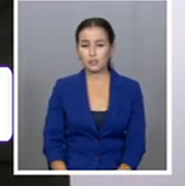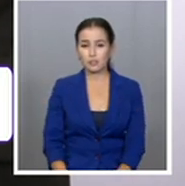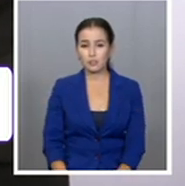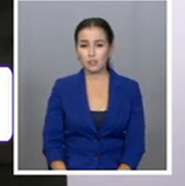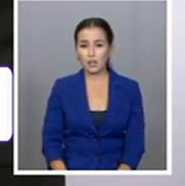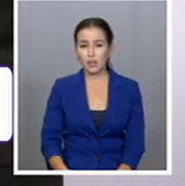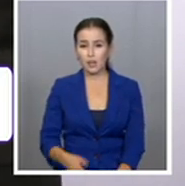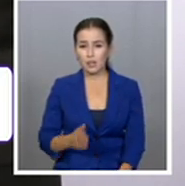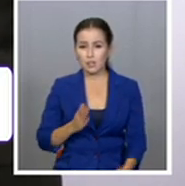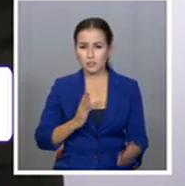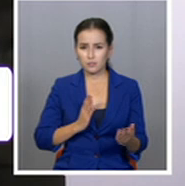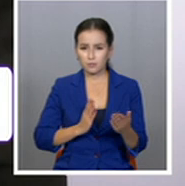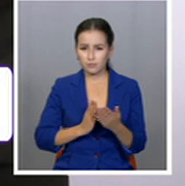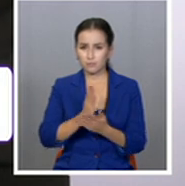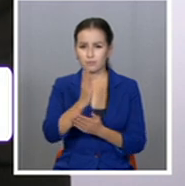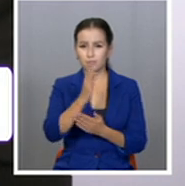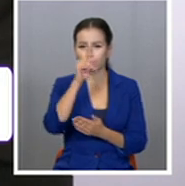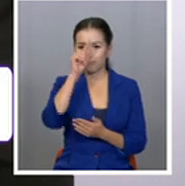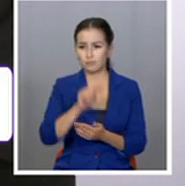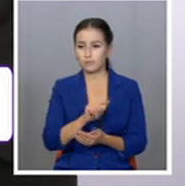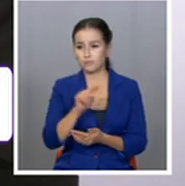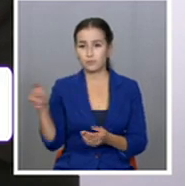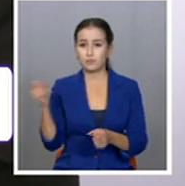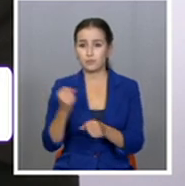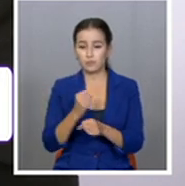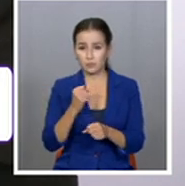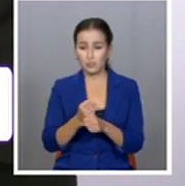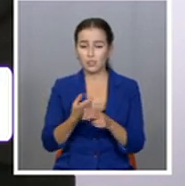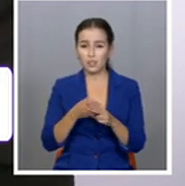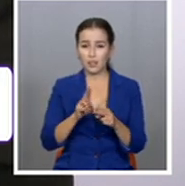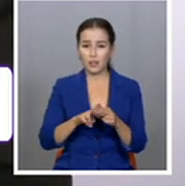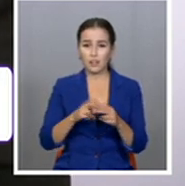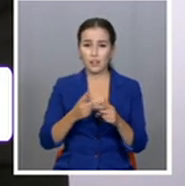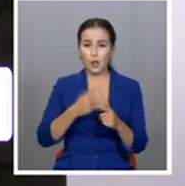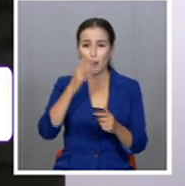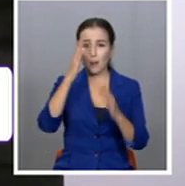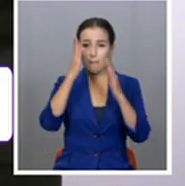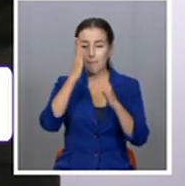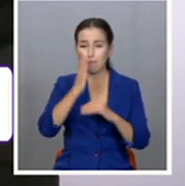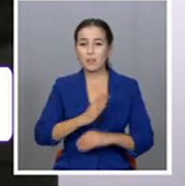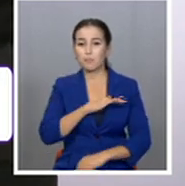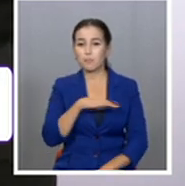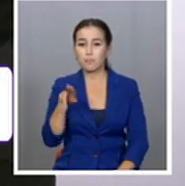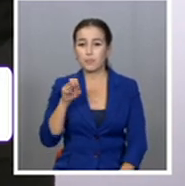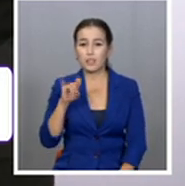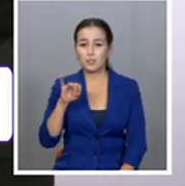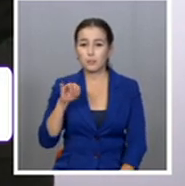Тік бұрышасап қиылысатын түзулер перпендикуляр түзулер деп аталады.